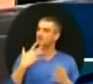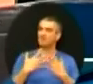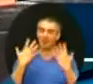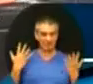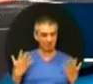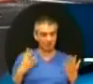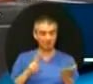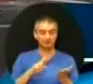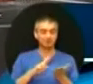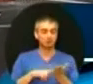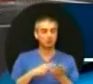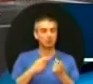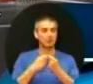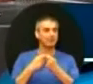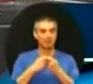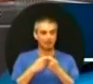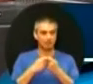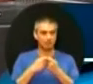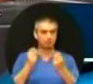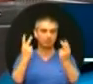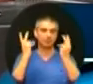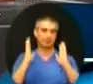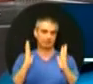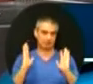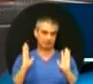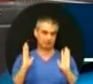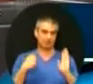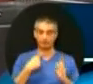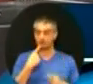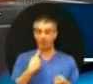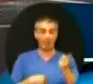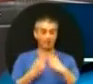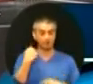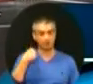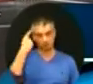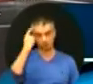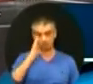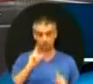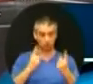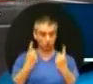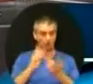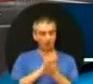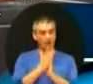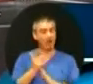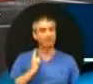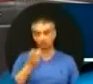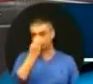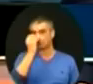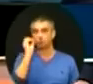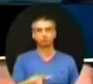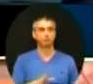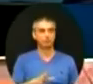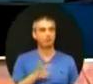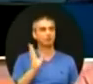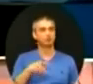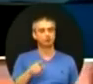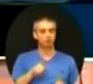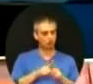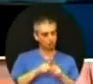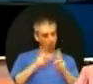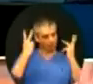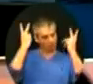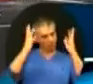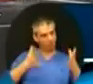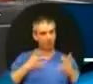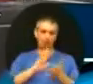אומר שזכות ההתארגנות היא קריטית. אני אומר לך להפך, אני חושב שכל מה שקורה בהפרטות זה חוצפה. יש פה עגל הזהב של